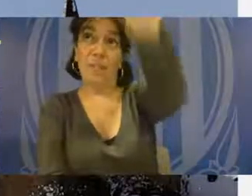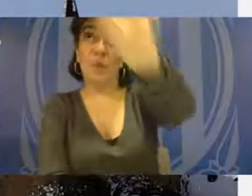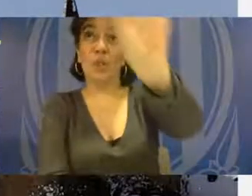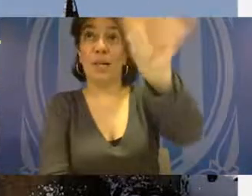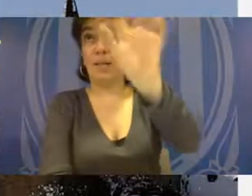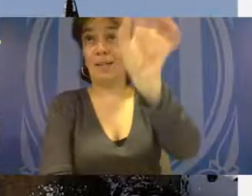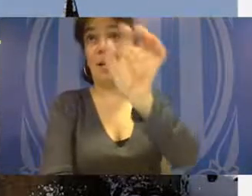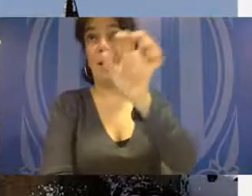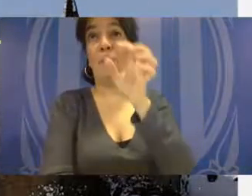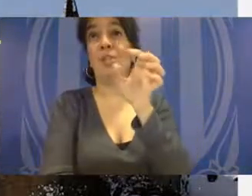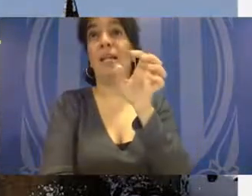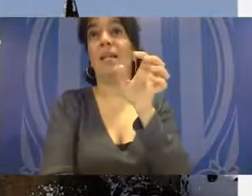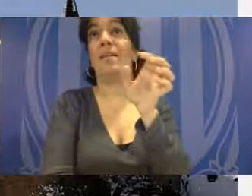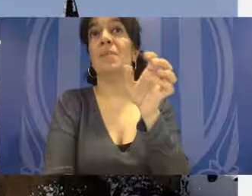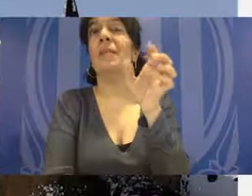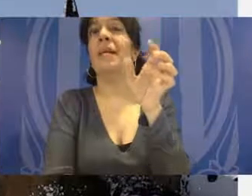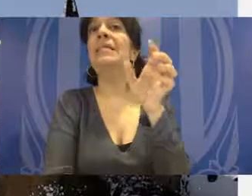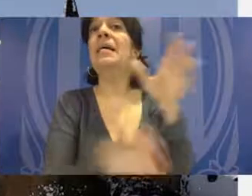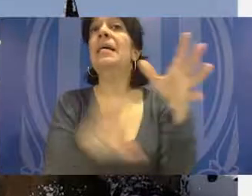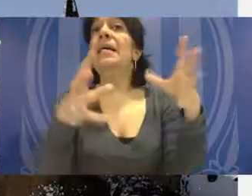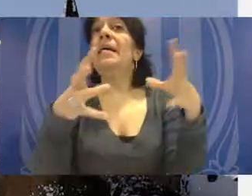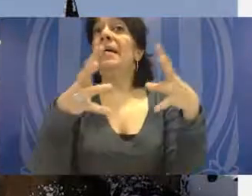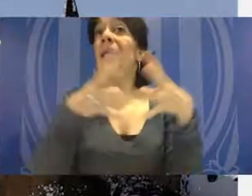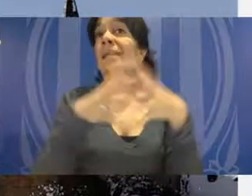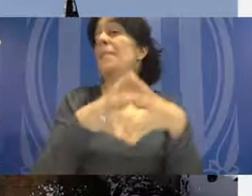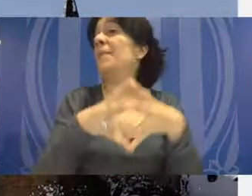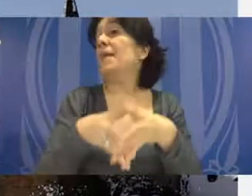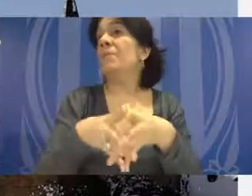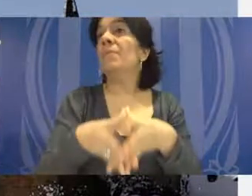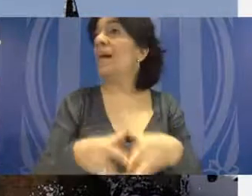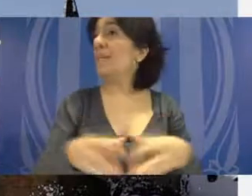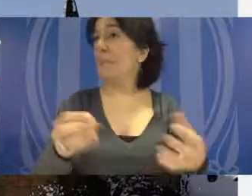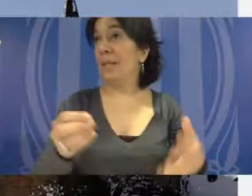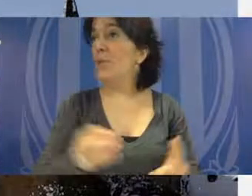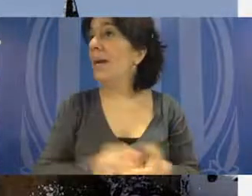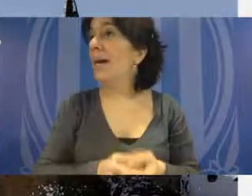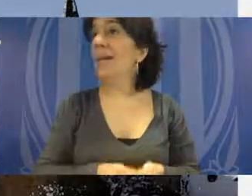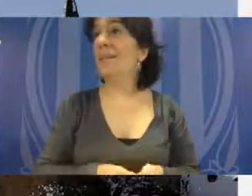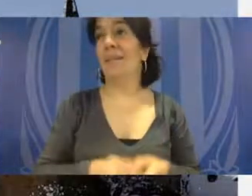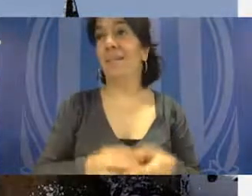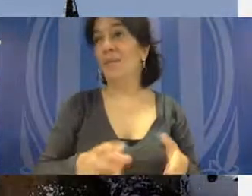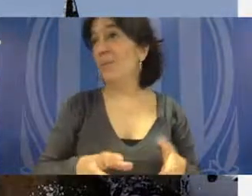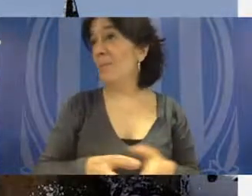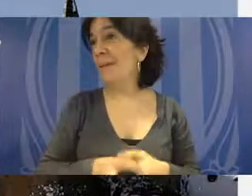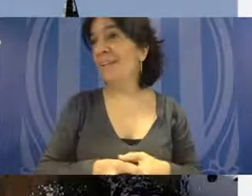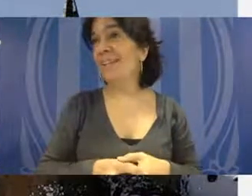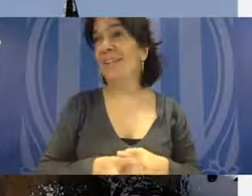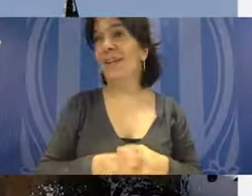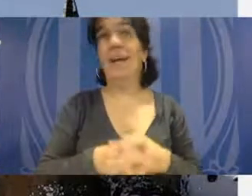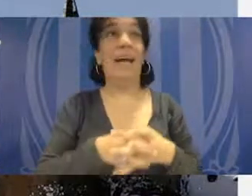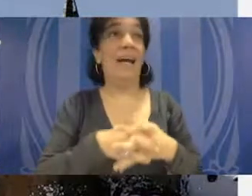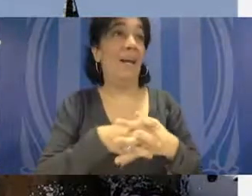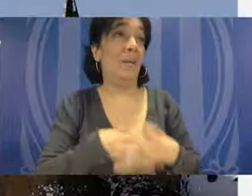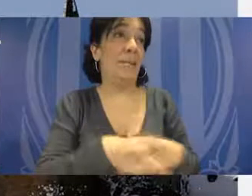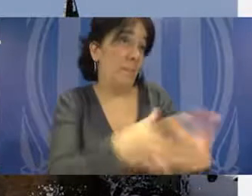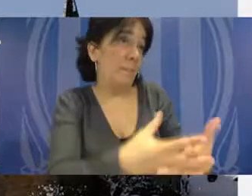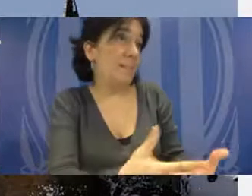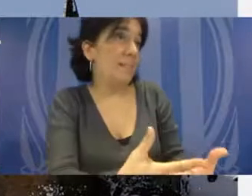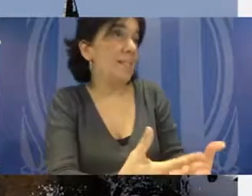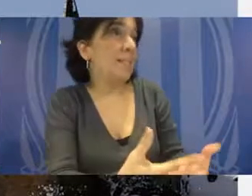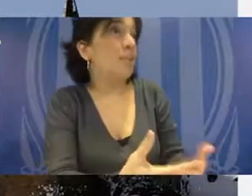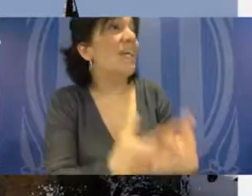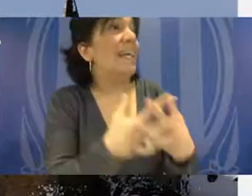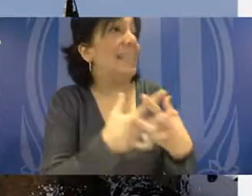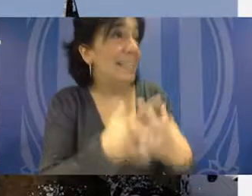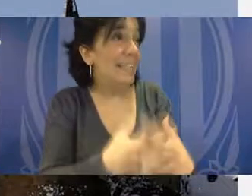Friday's Postcard, que és la postal de divendres, les demanem als patronats, als ajuntaments, a les empreses